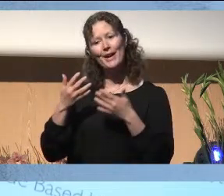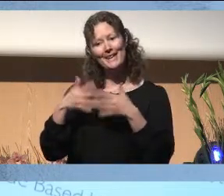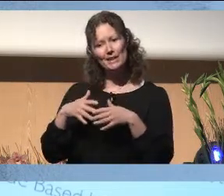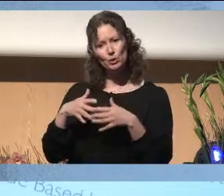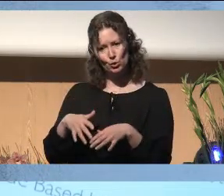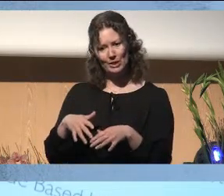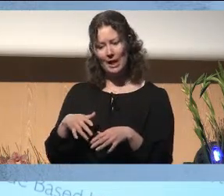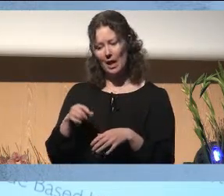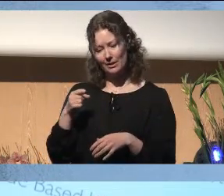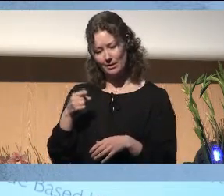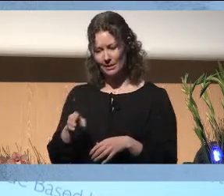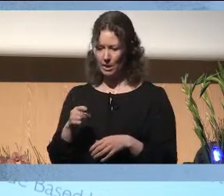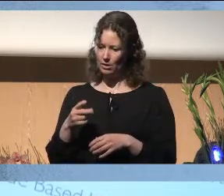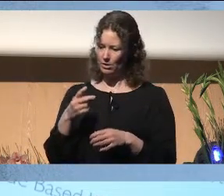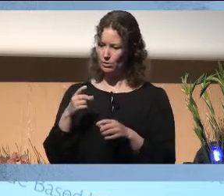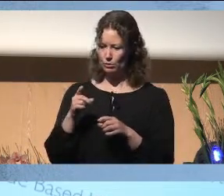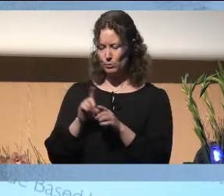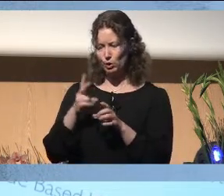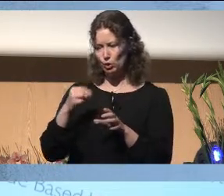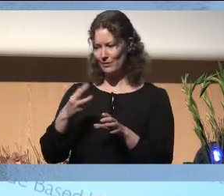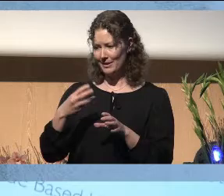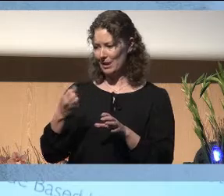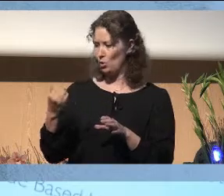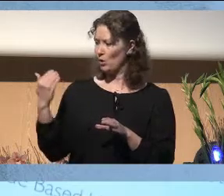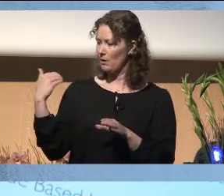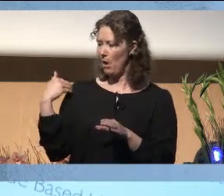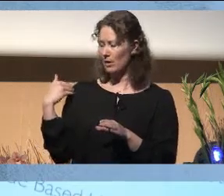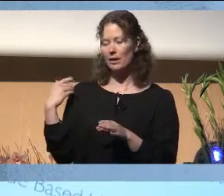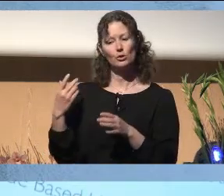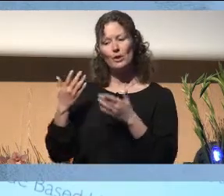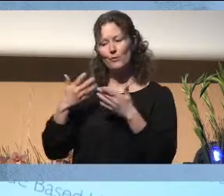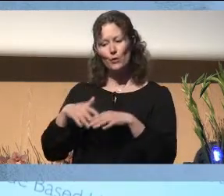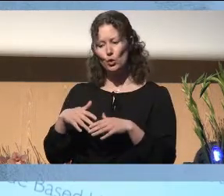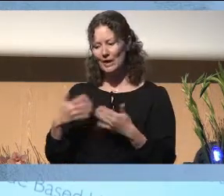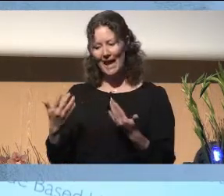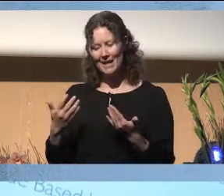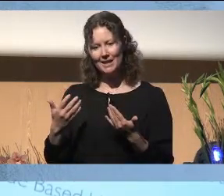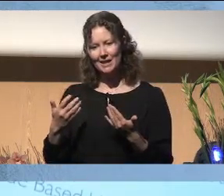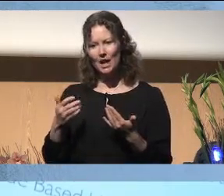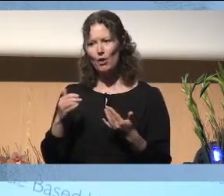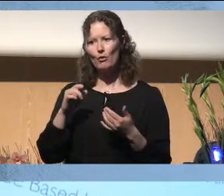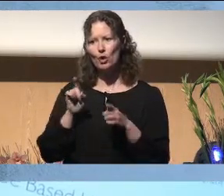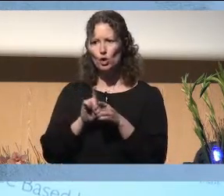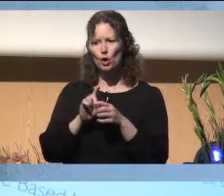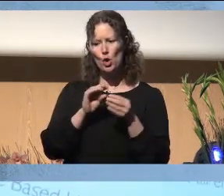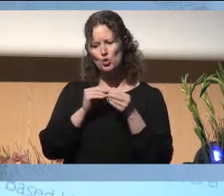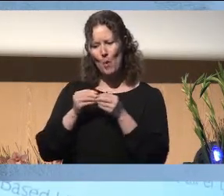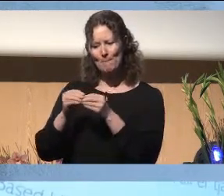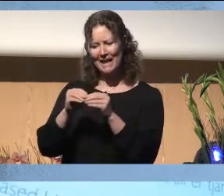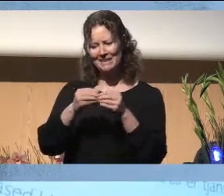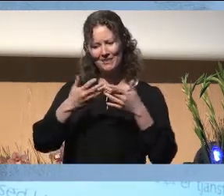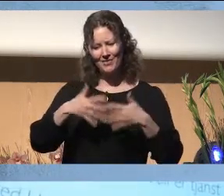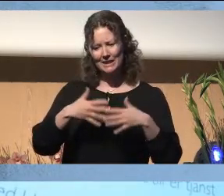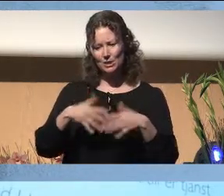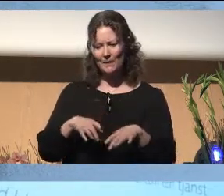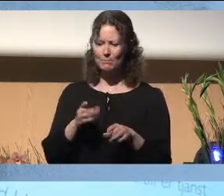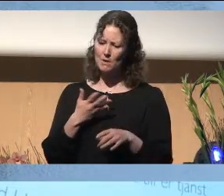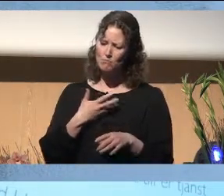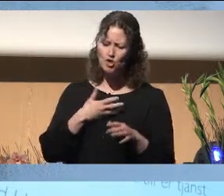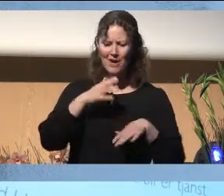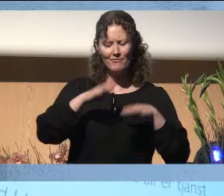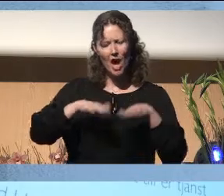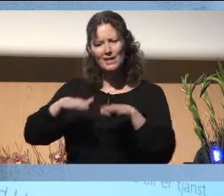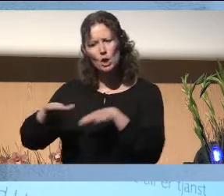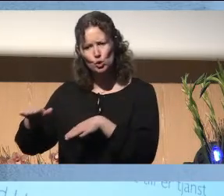övergett det sedan 20-30 år tillbaka. För det fungerar inte för komplexa verksamheter med mycket